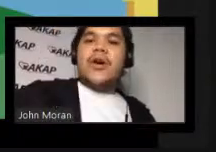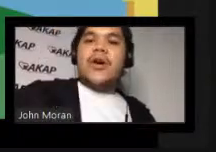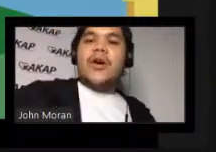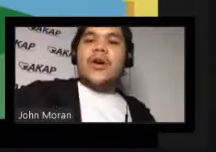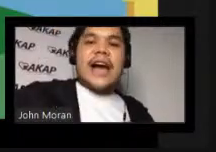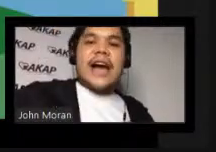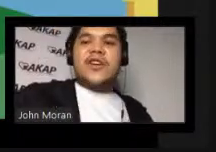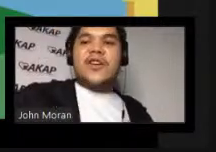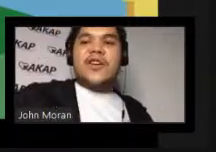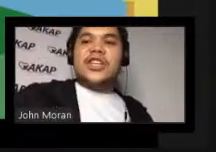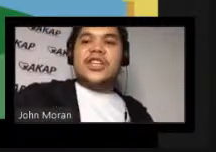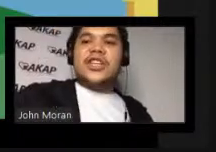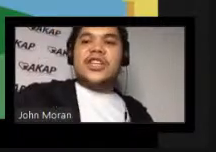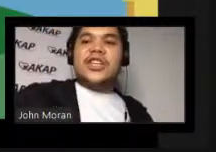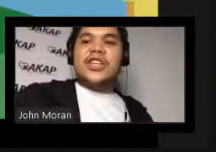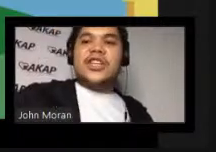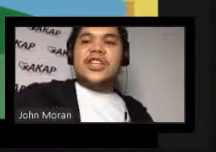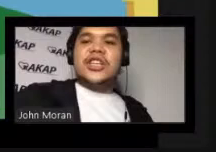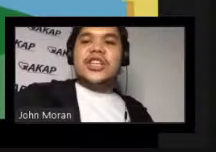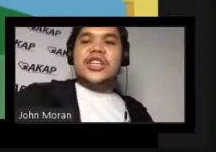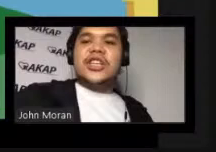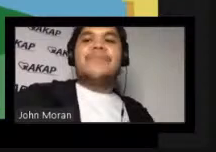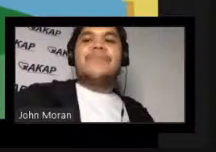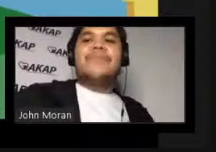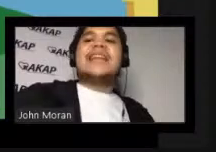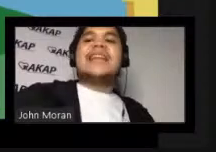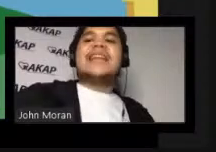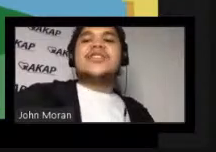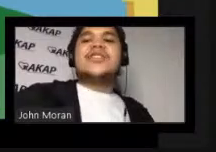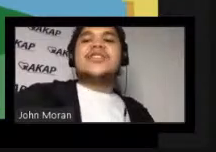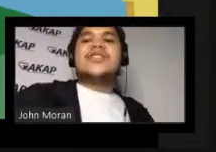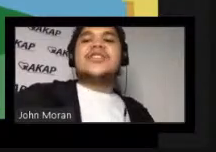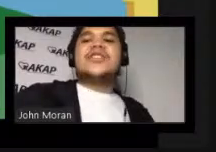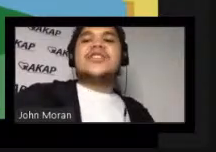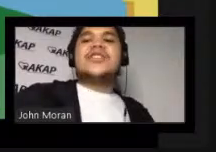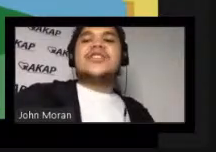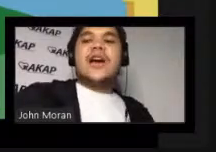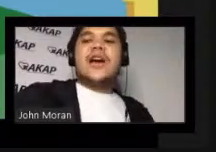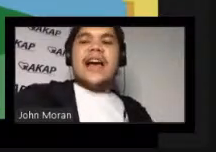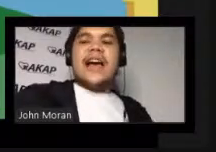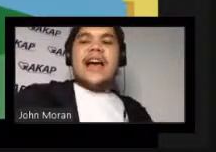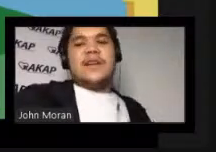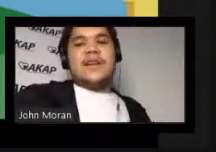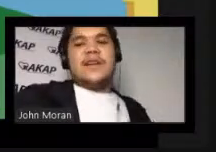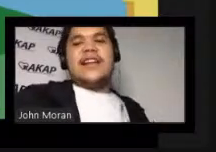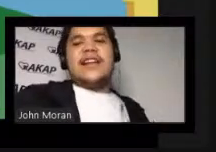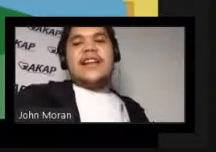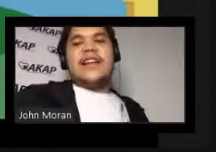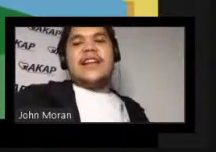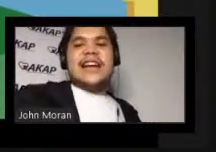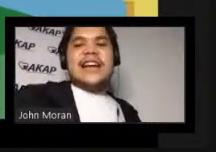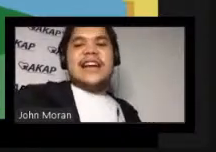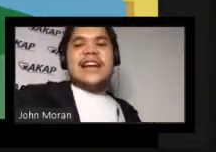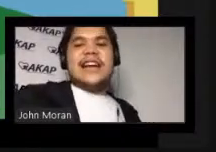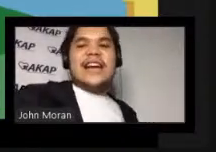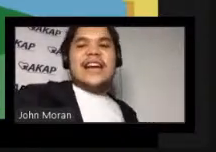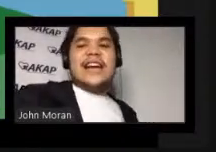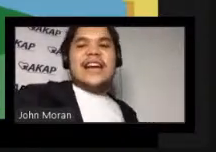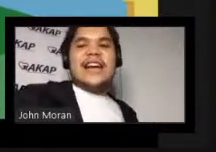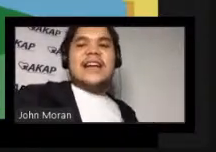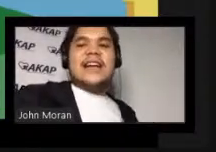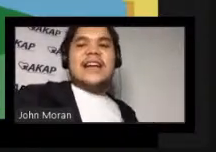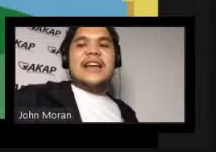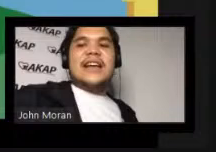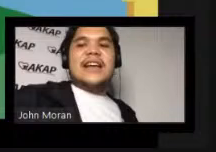Memorial High School. Congratulations for typing in your answers. Kayo po ang